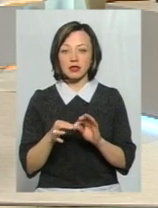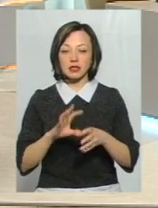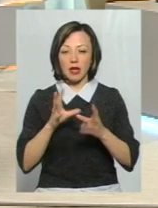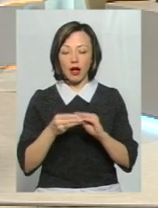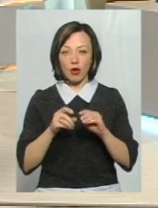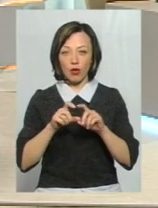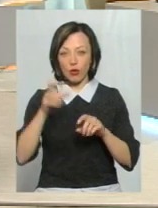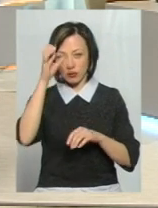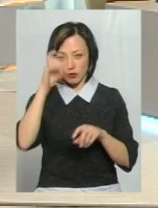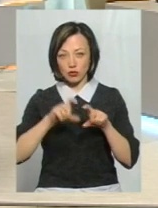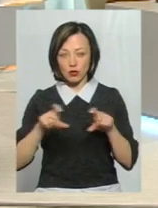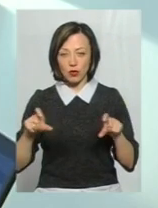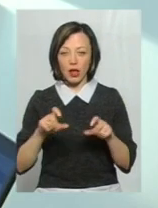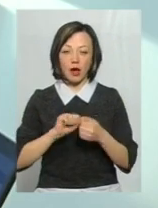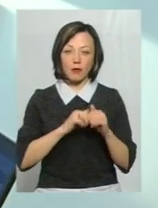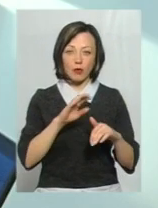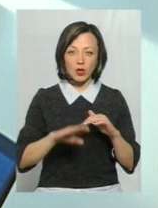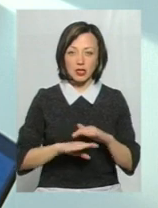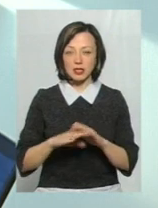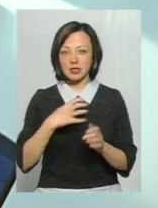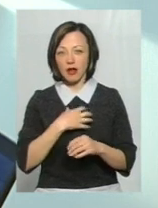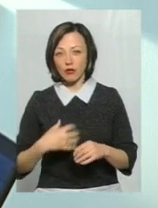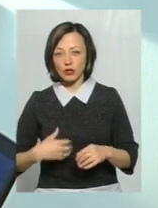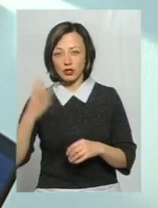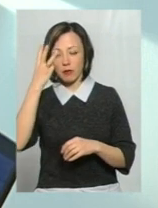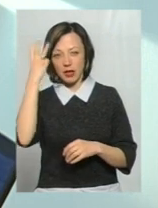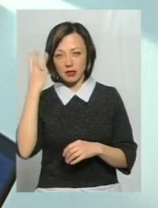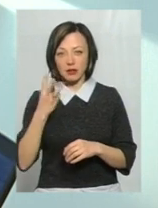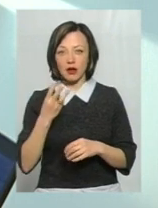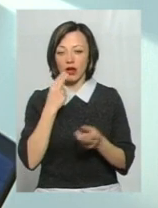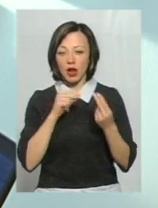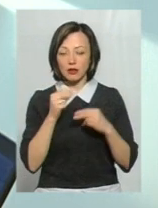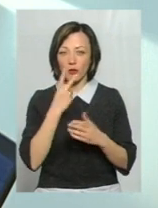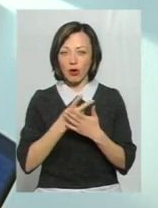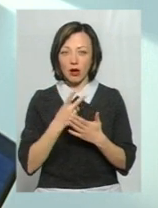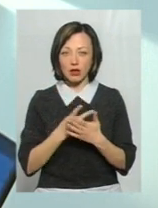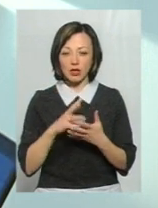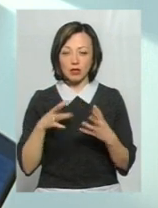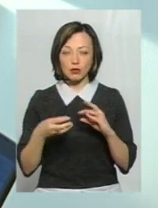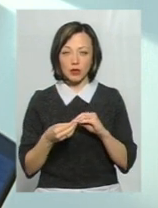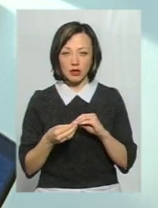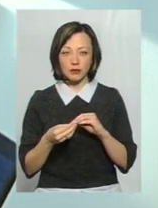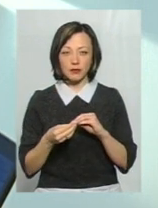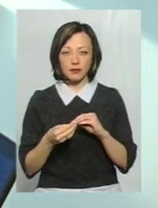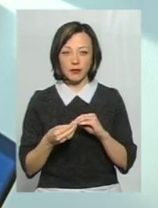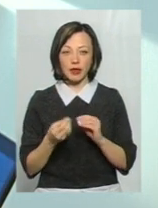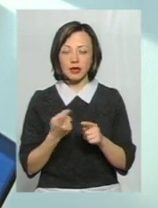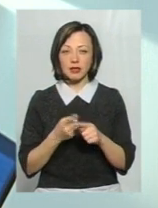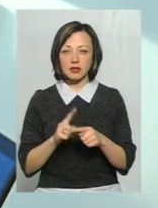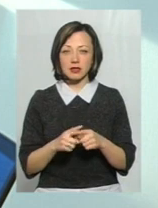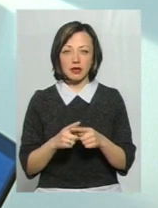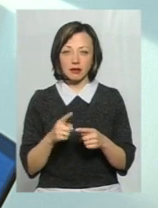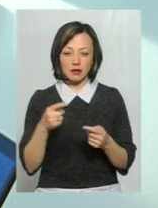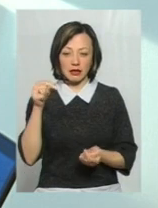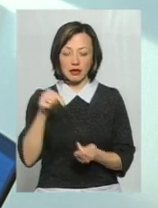школа в тій самому місці, чи Кам'янця-Подільського, чи Славуті, чи Хмельницького, значно краще показує показники, це, напевно,